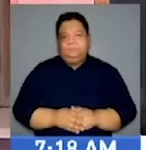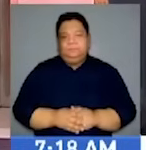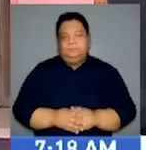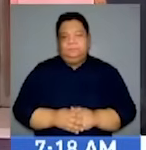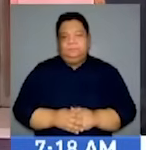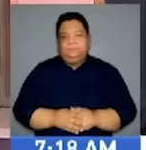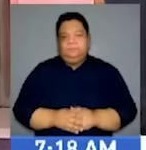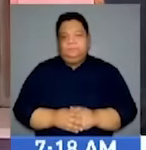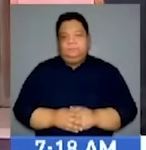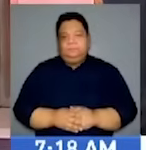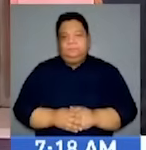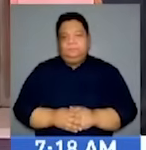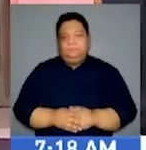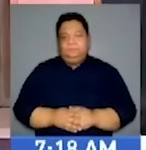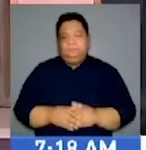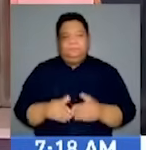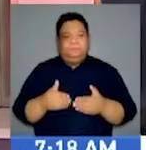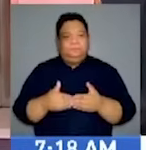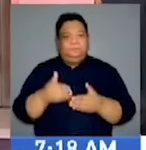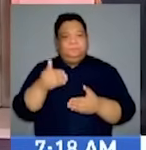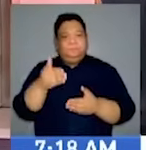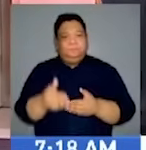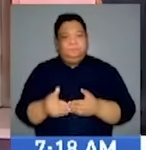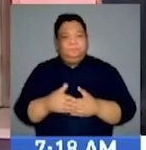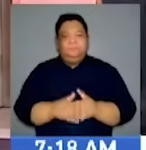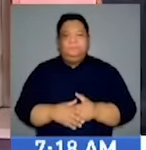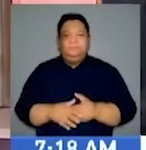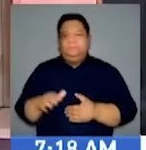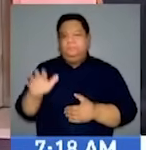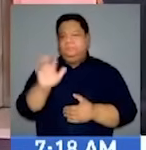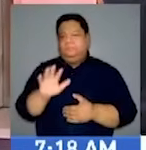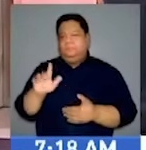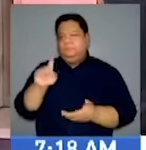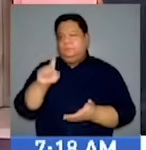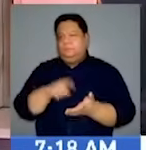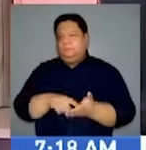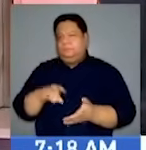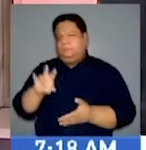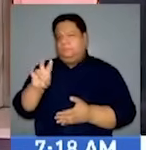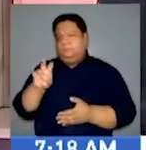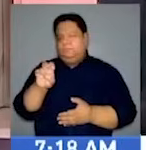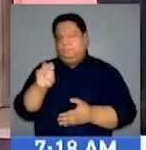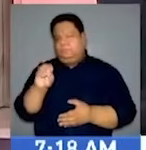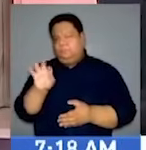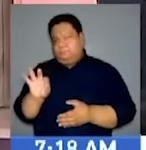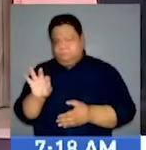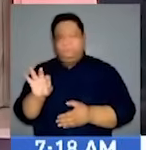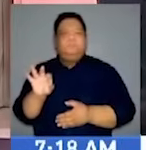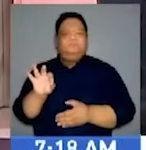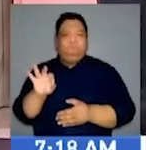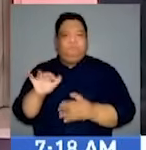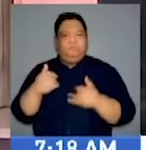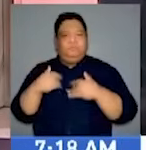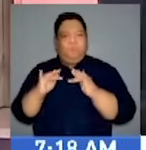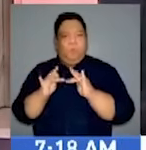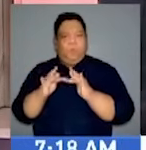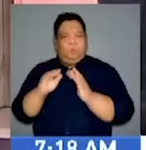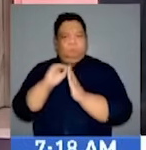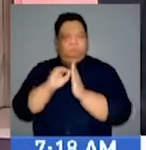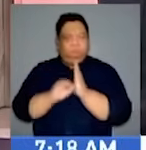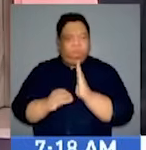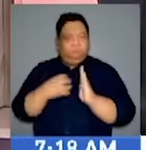May 1,700 na reklamo kaugnay sa pananakit sa mag-aaral ang naitala ng Department of Education sa nakalipas na